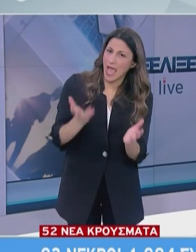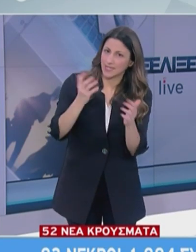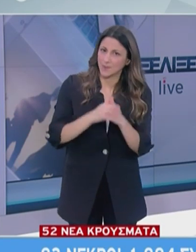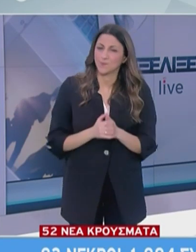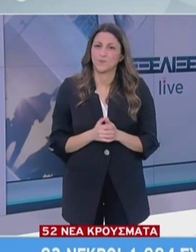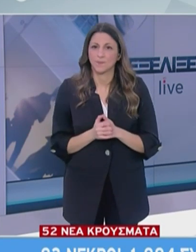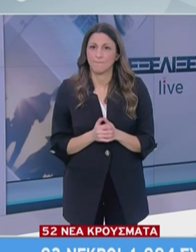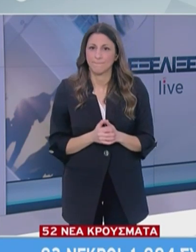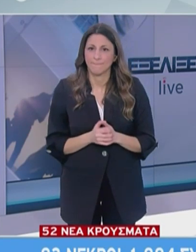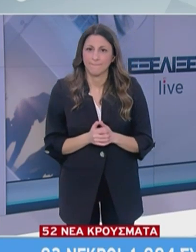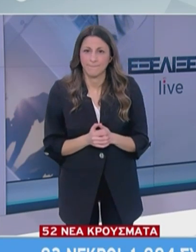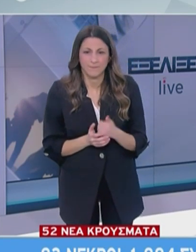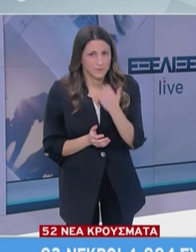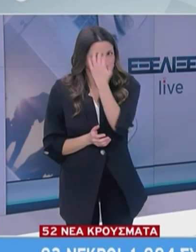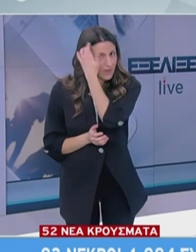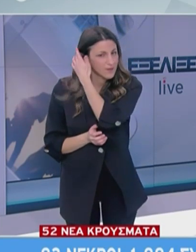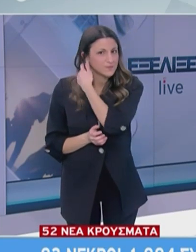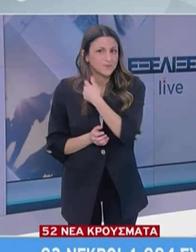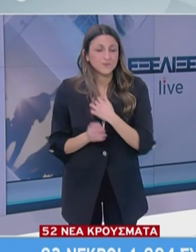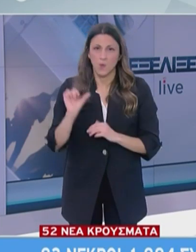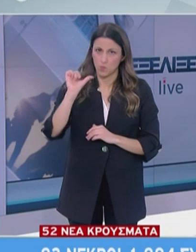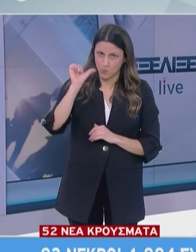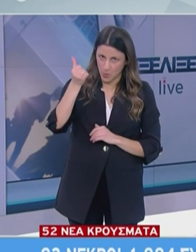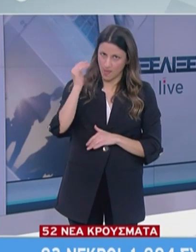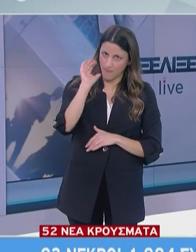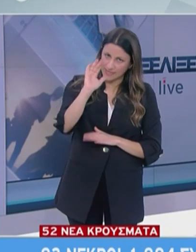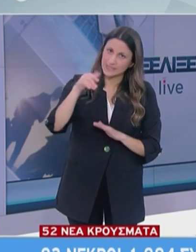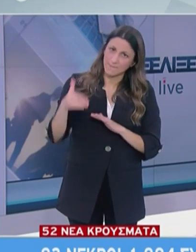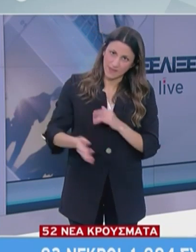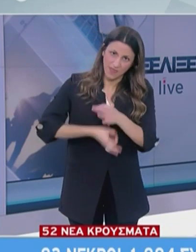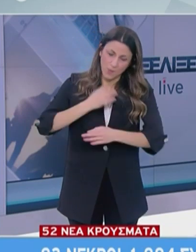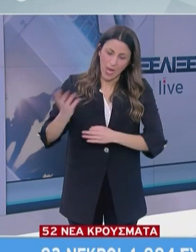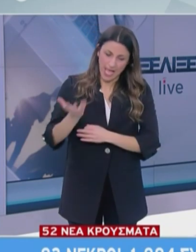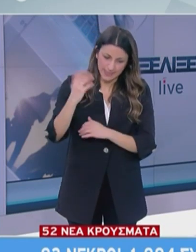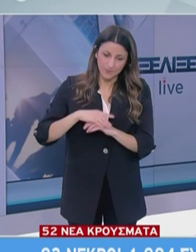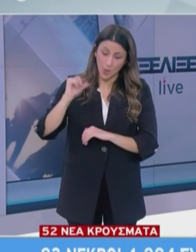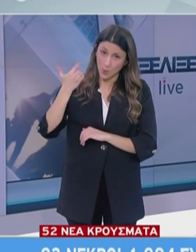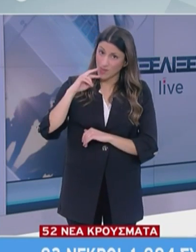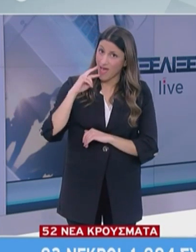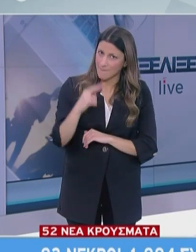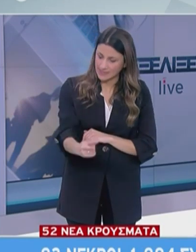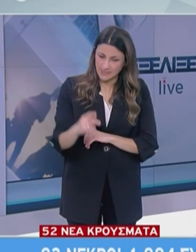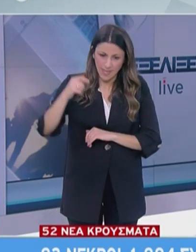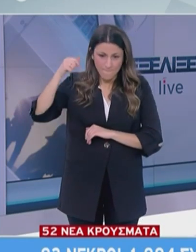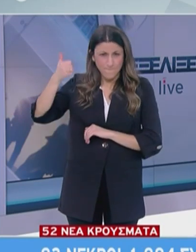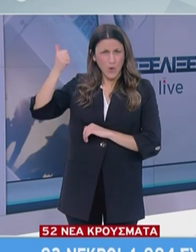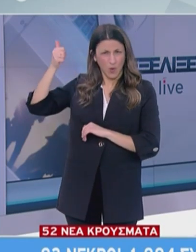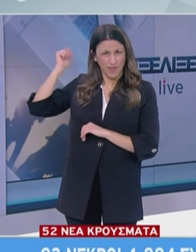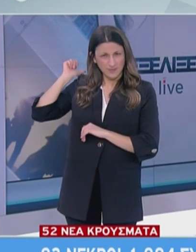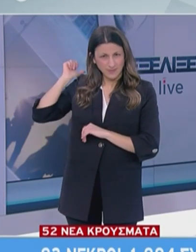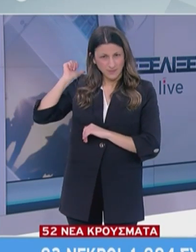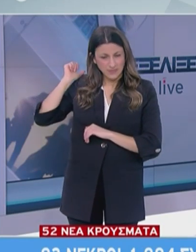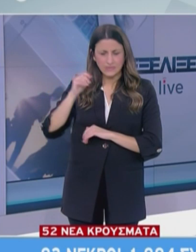αμέσως μετά το πρώτο σκέλος ερώτησης. Όπως σας είπα προχθές, αυτή τη στιγμή